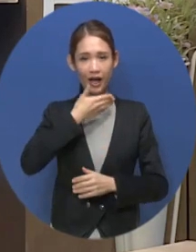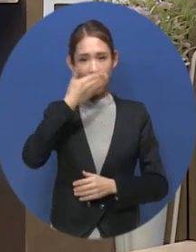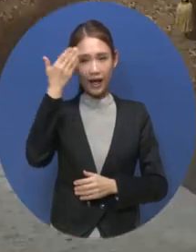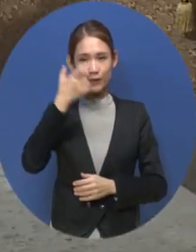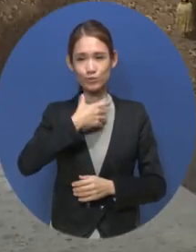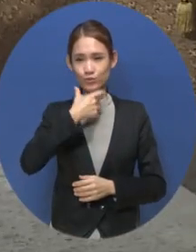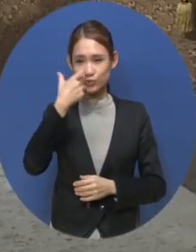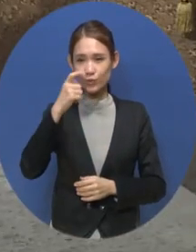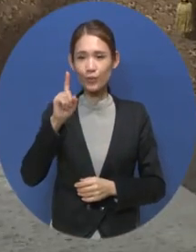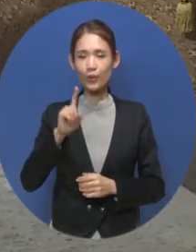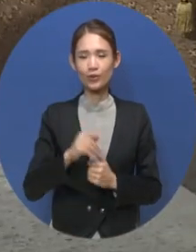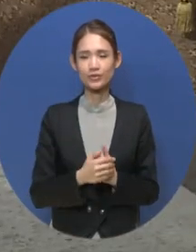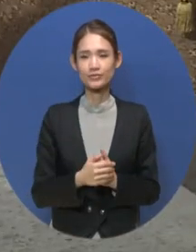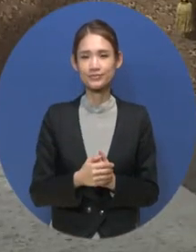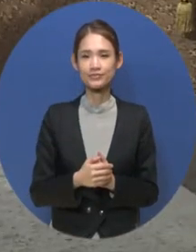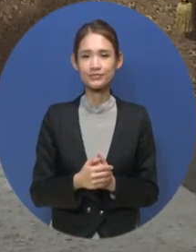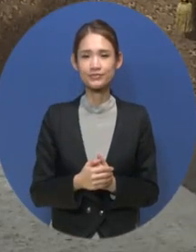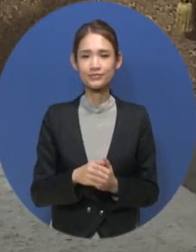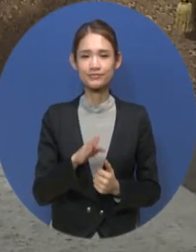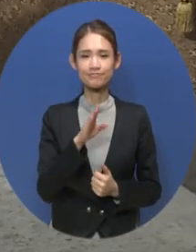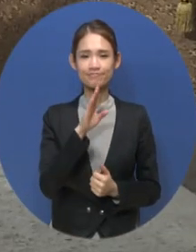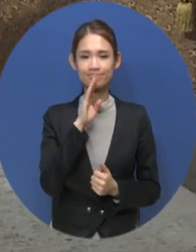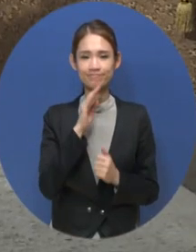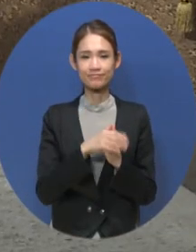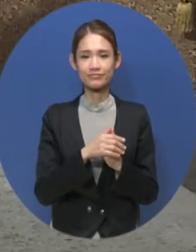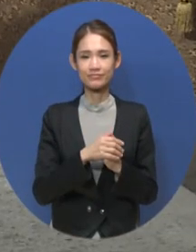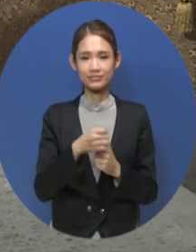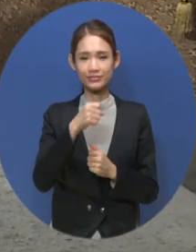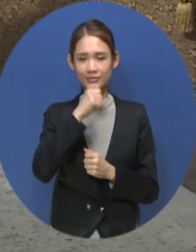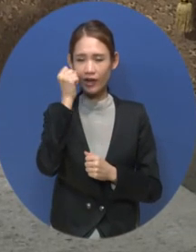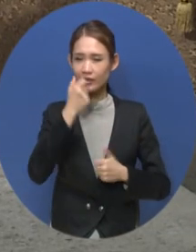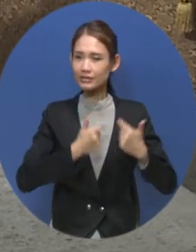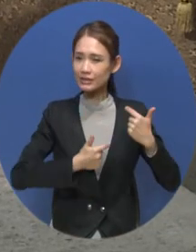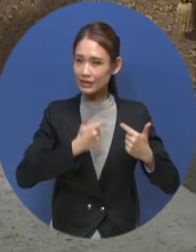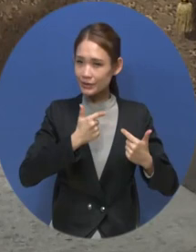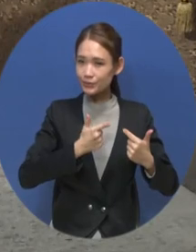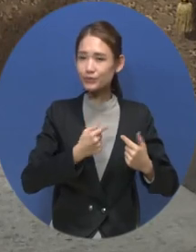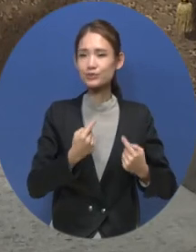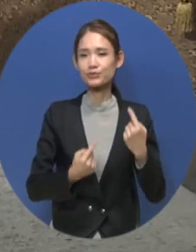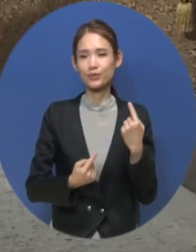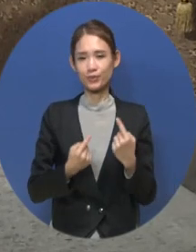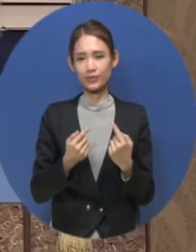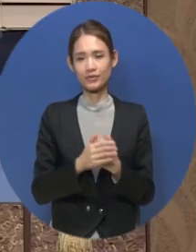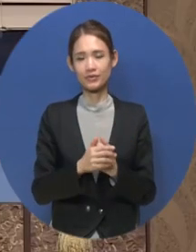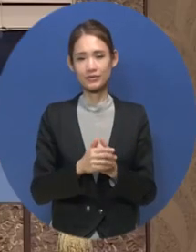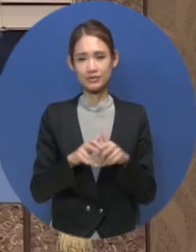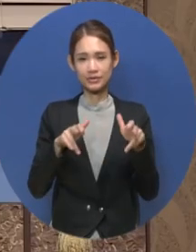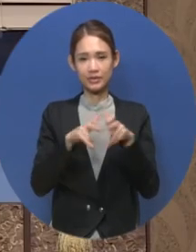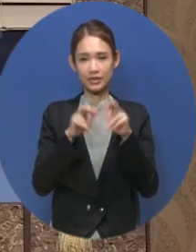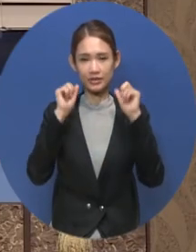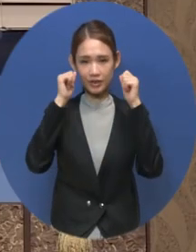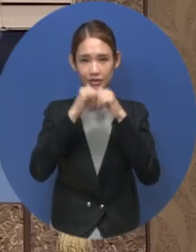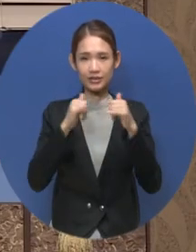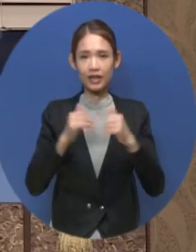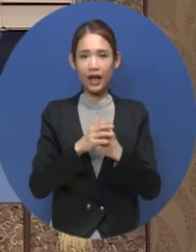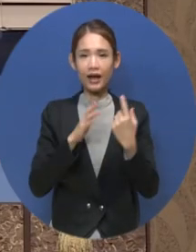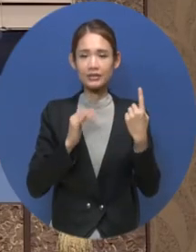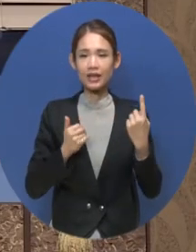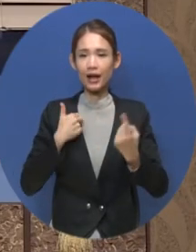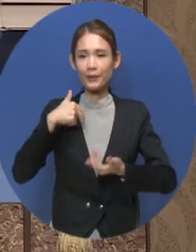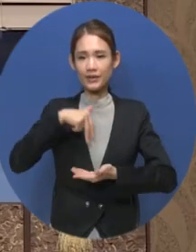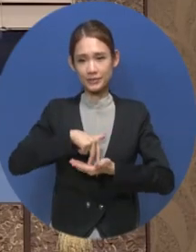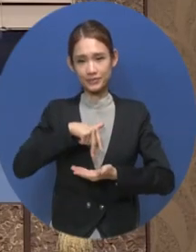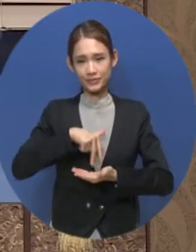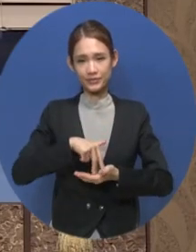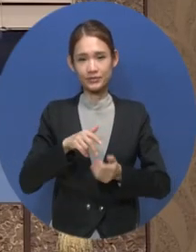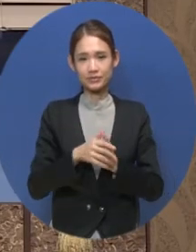해주시죠. 예, 사실은 그 당선의 기쁨보다는 네. 장애인 체육인의 한 사람으로서